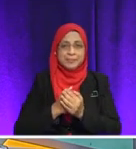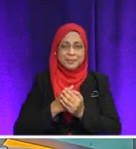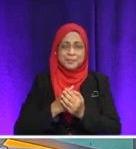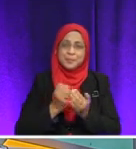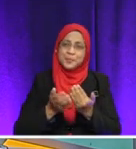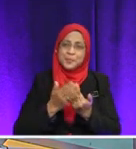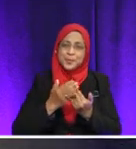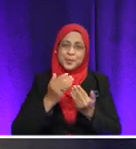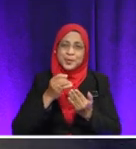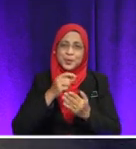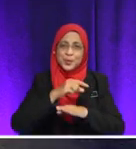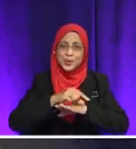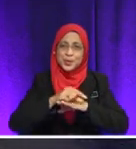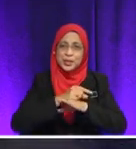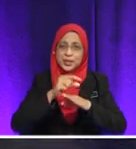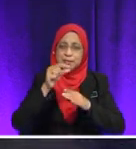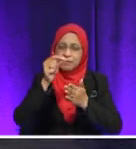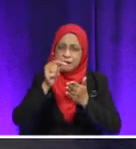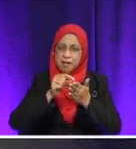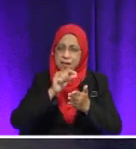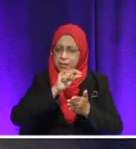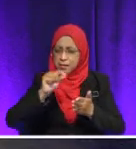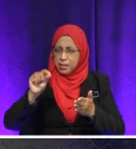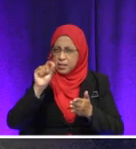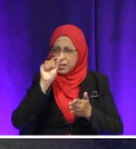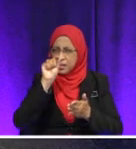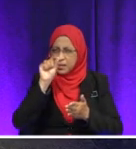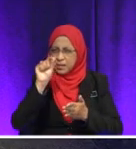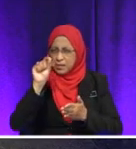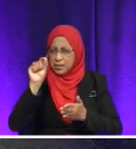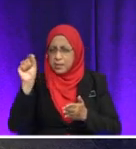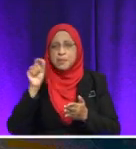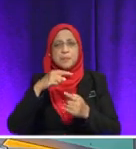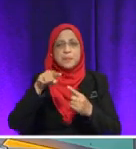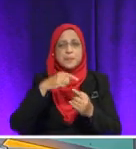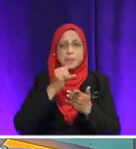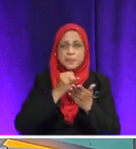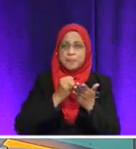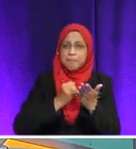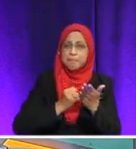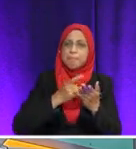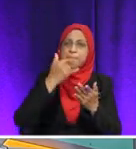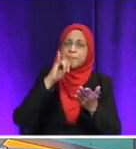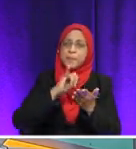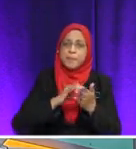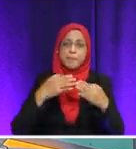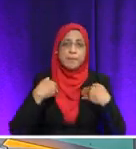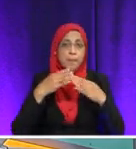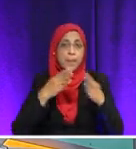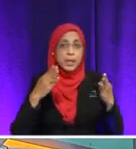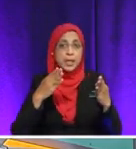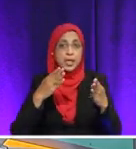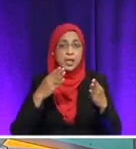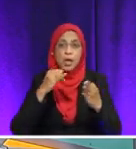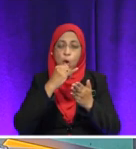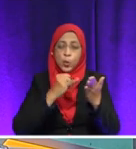garisan halus Iya garisan halus Oke jadi bila lukis nah sebetulnya ada bezel melakar dan